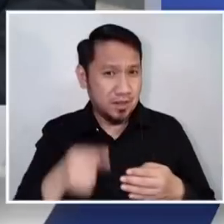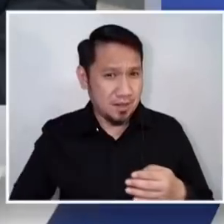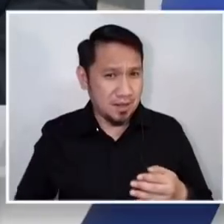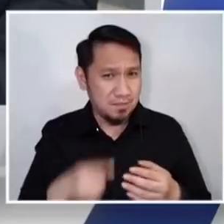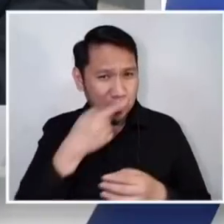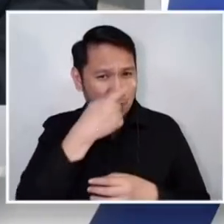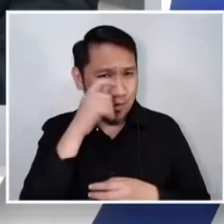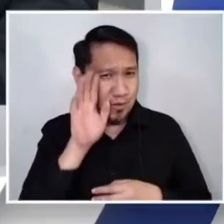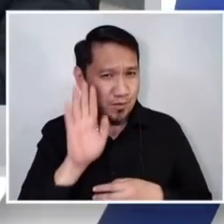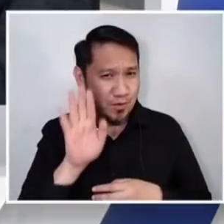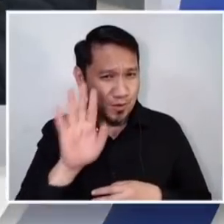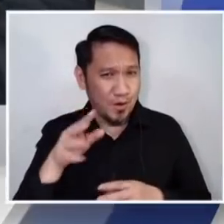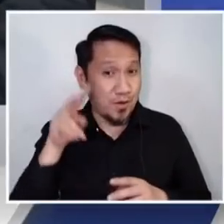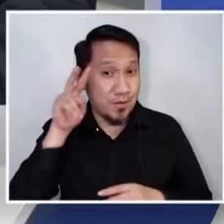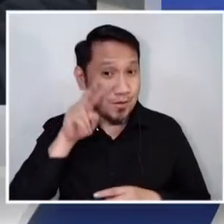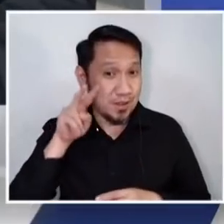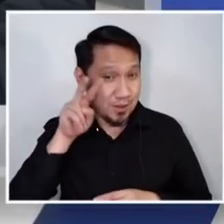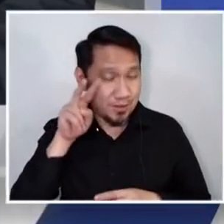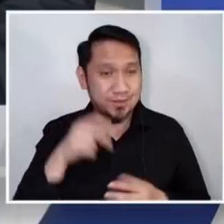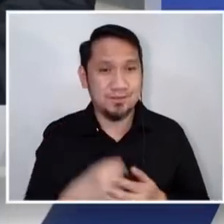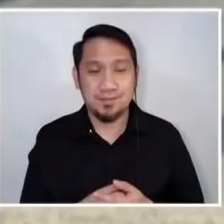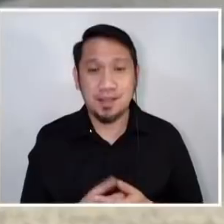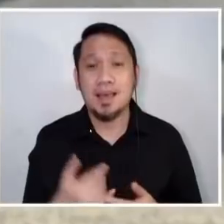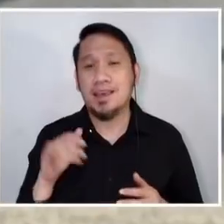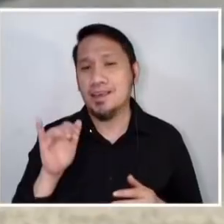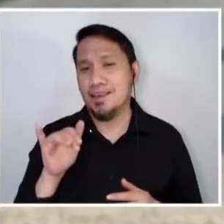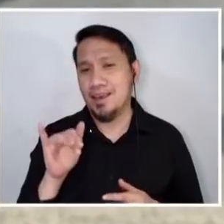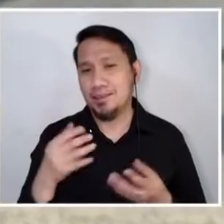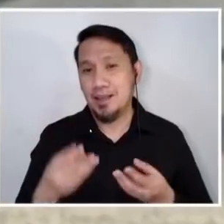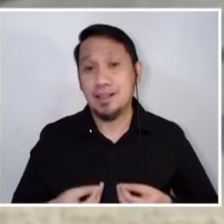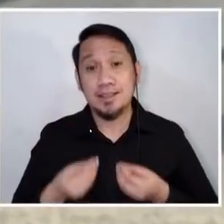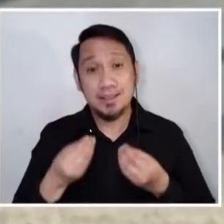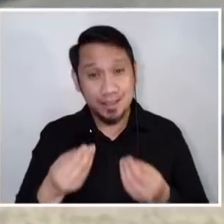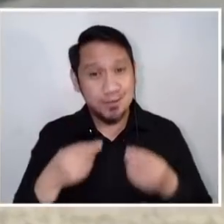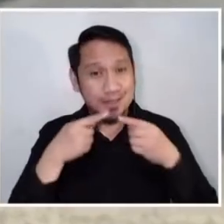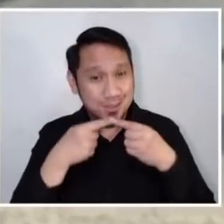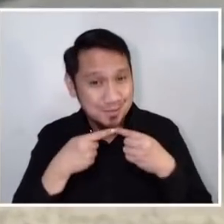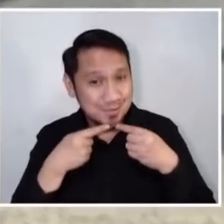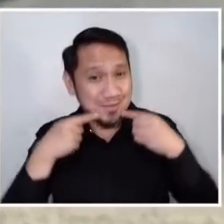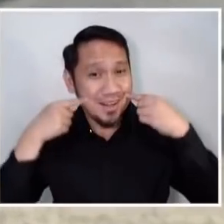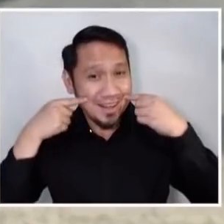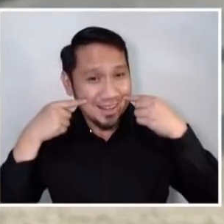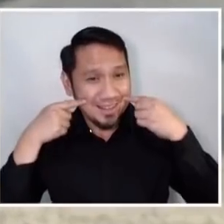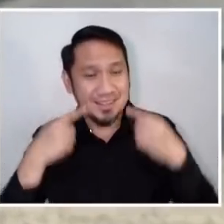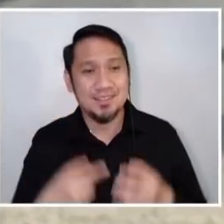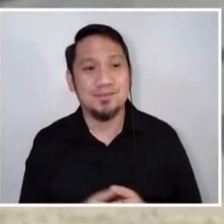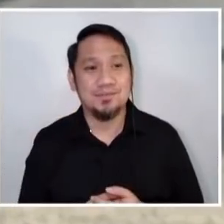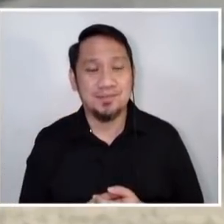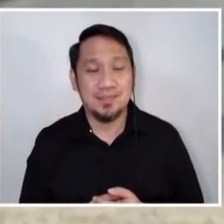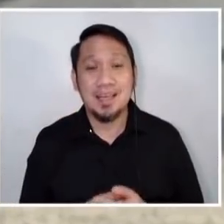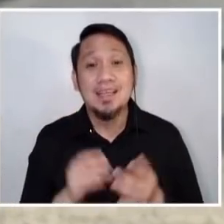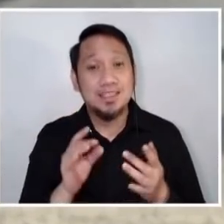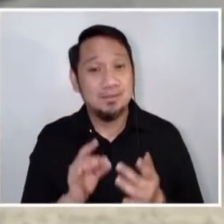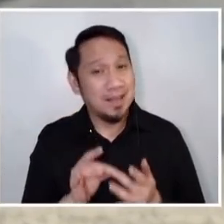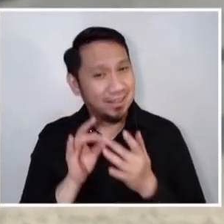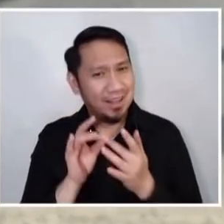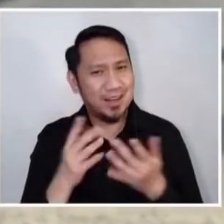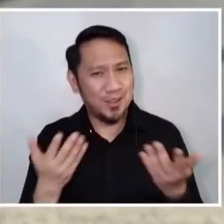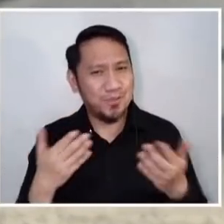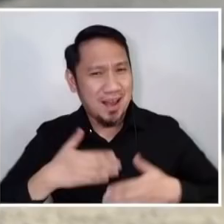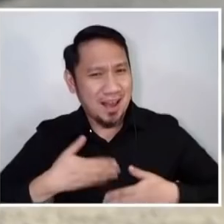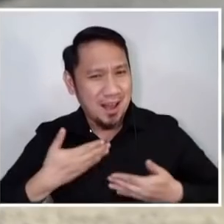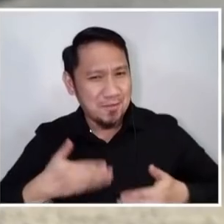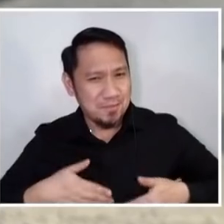Yes na yes, sagot ko na ang ngiti ng mga kapamilya natin ngayong weekend. Courtesy pa rin siyempre ng mga masasayang video